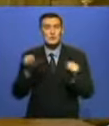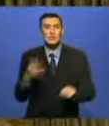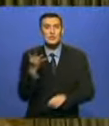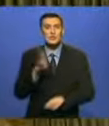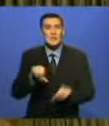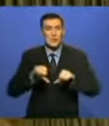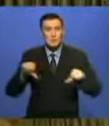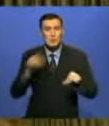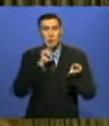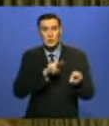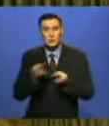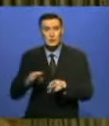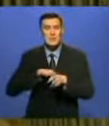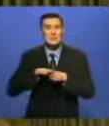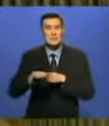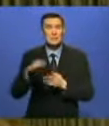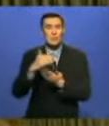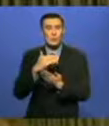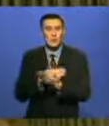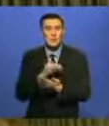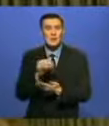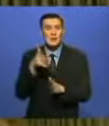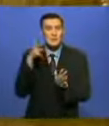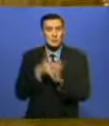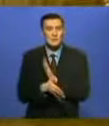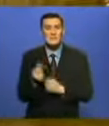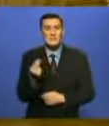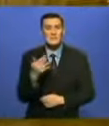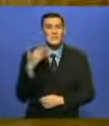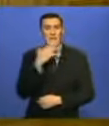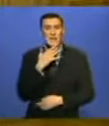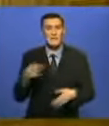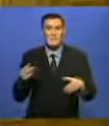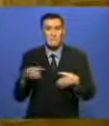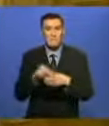комиссии по контролю за реализацией задач и расходованием средств Национального фонда.